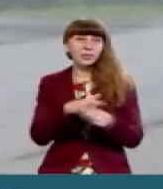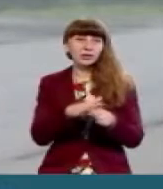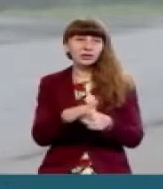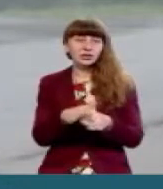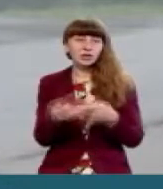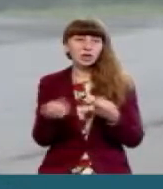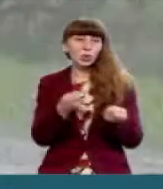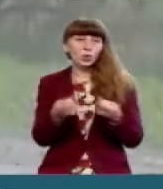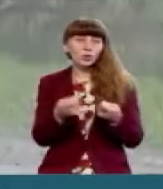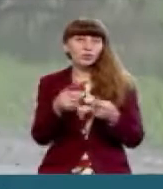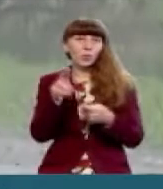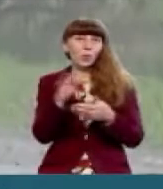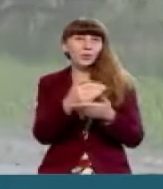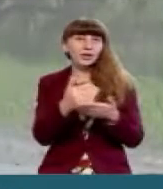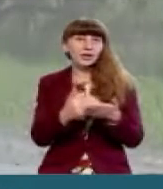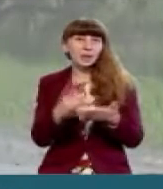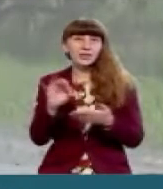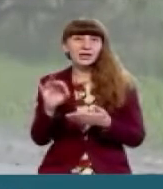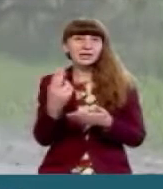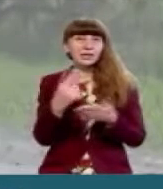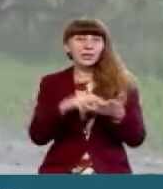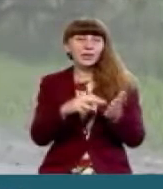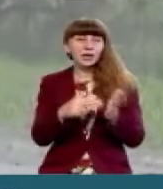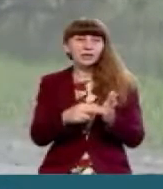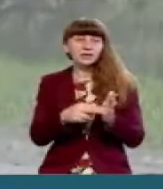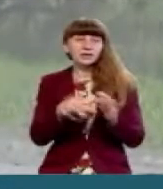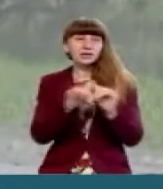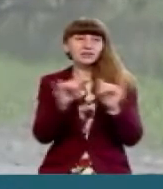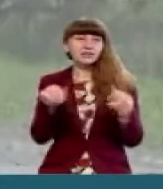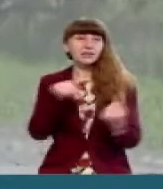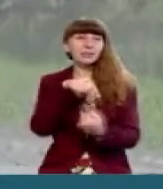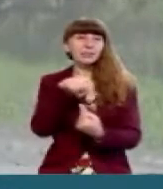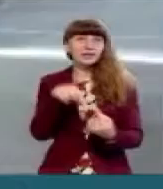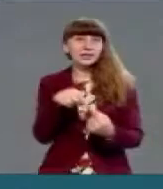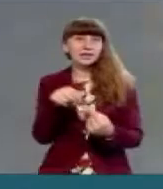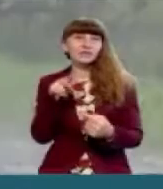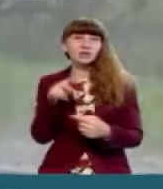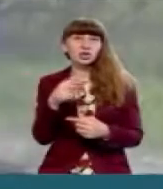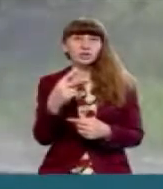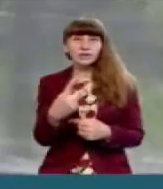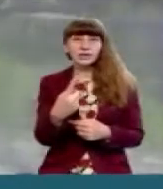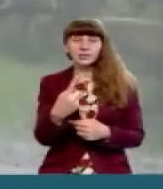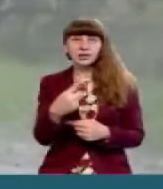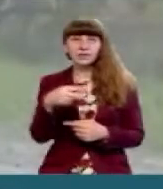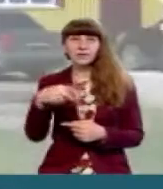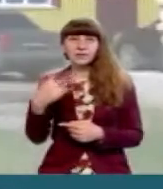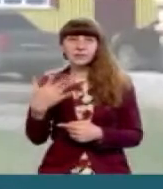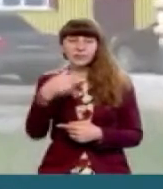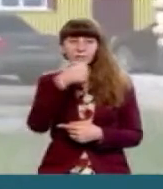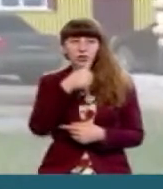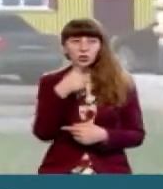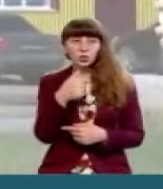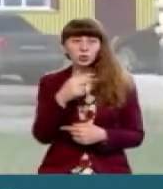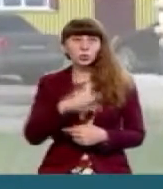2021-2025 жылдарға арналған кәсіпкерлікті дамытудың ұлттық жобасы бағдарламасы шеңберінде 180 адам жұмыспен қамтылған. Бұл жылдық